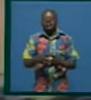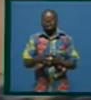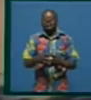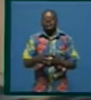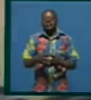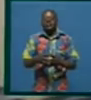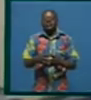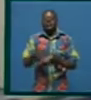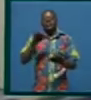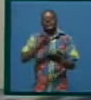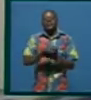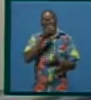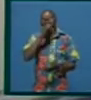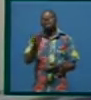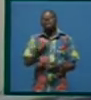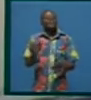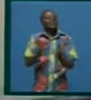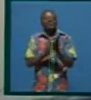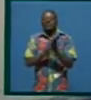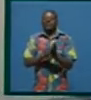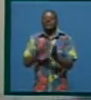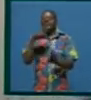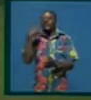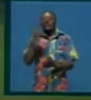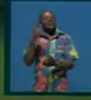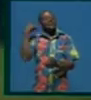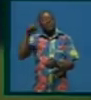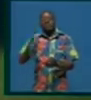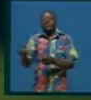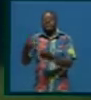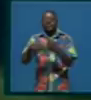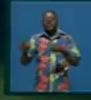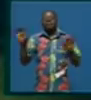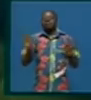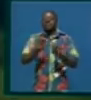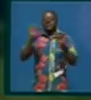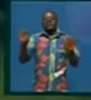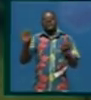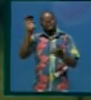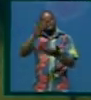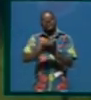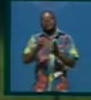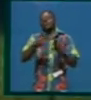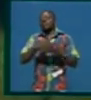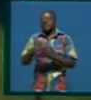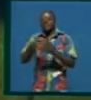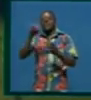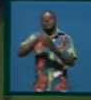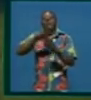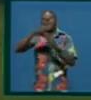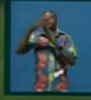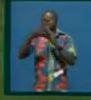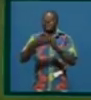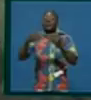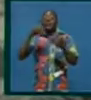C'est l'un des anciens élèves du lycée qui est l'auteur de la fusillade perpétrée ce mercredi à Parkland en Floride, dont le bilan s'élève désormais